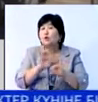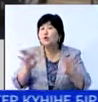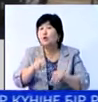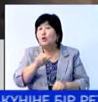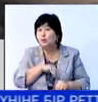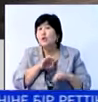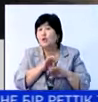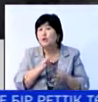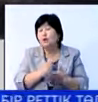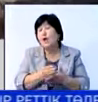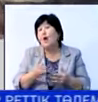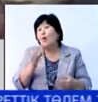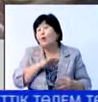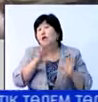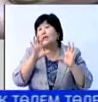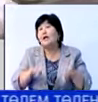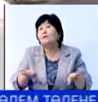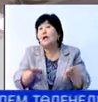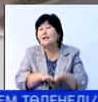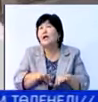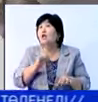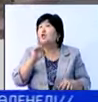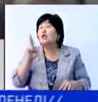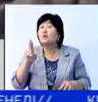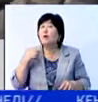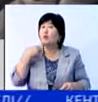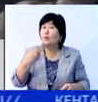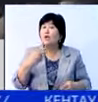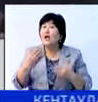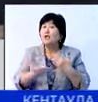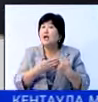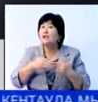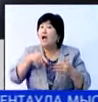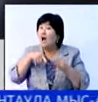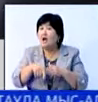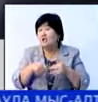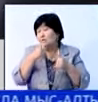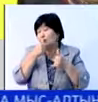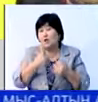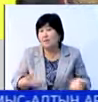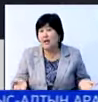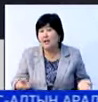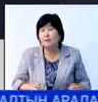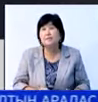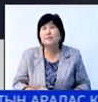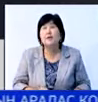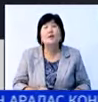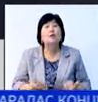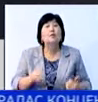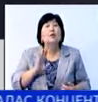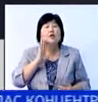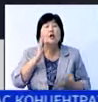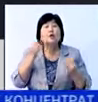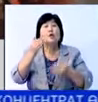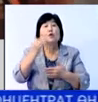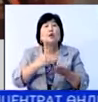жұмыстарын жүргізуде. Қолданыстағы заңнамаларға сәйкес ешбір борышкер жазадан қашып құтыла алмайды. Бүгінгі таңда күн тәртібінен